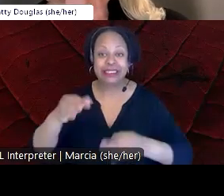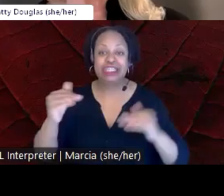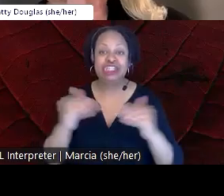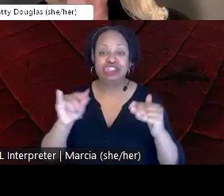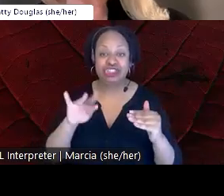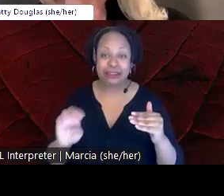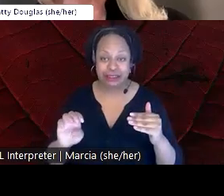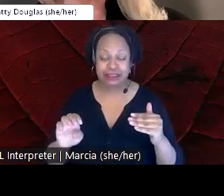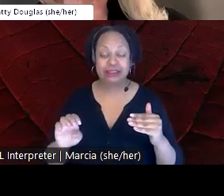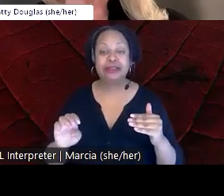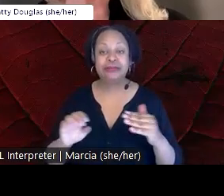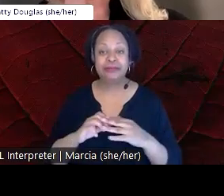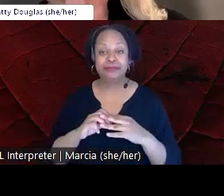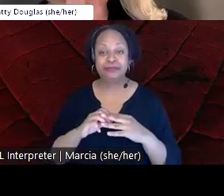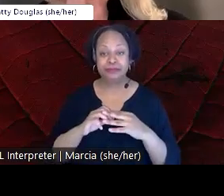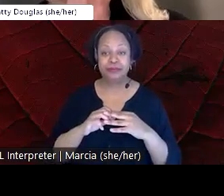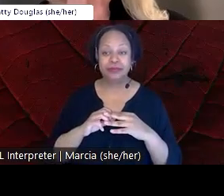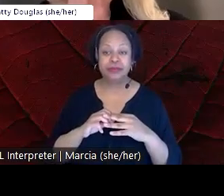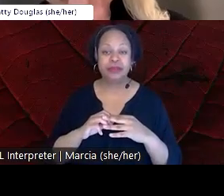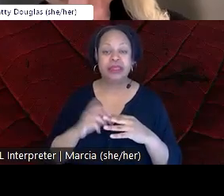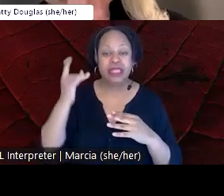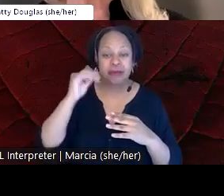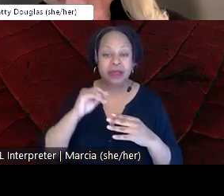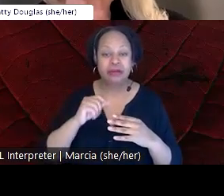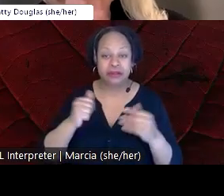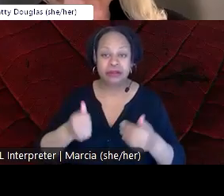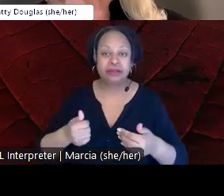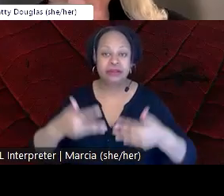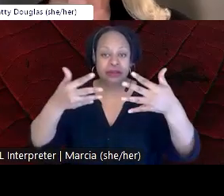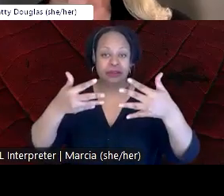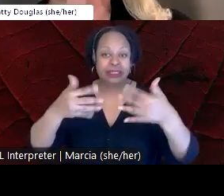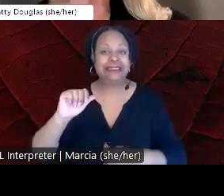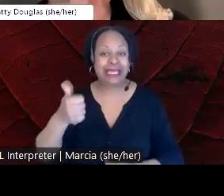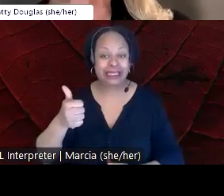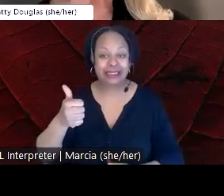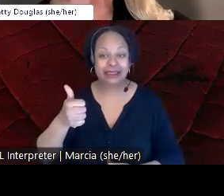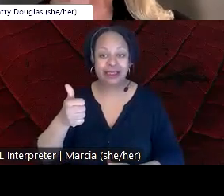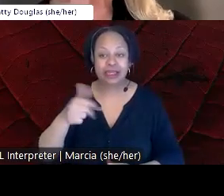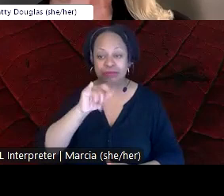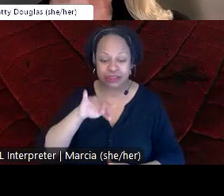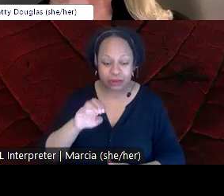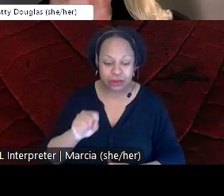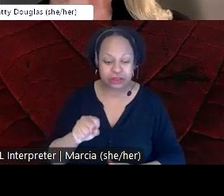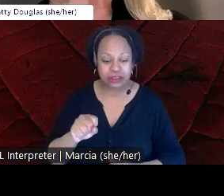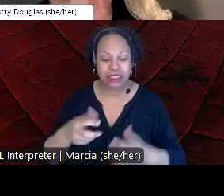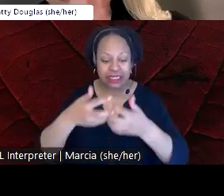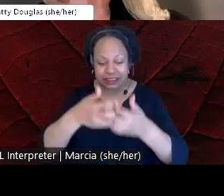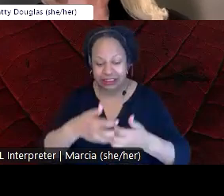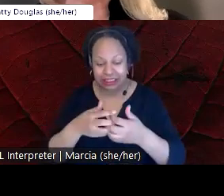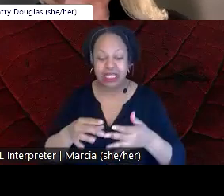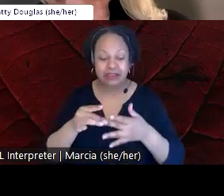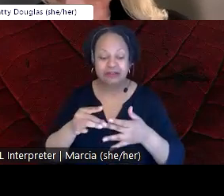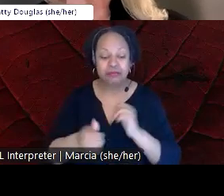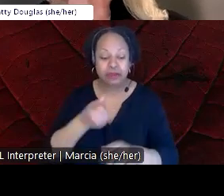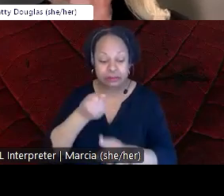personnes en situation de handicap. Il faut réfléchir à ces 10 principes tels que l'intersectionnalité, le leadership des personnes les